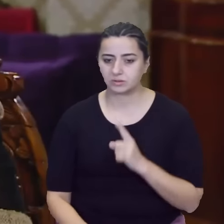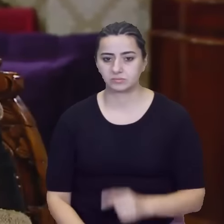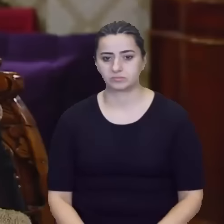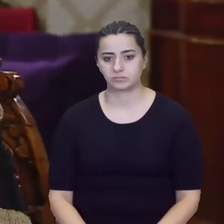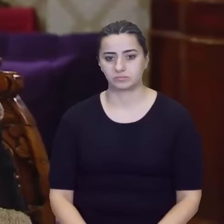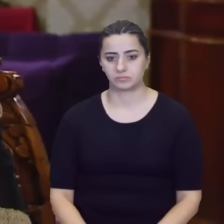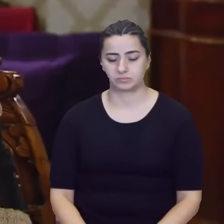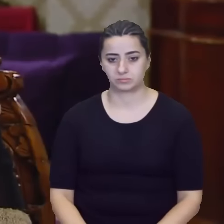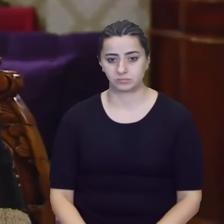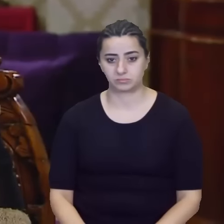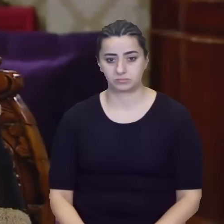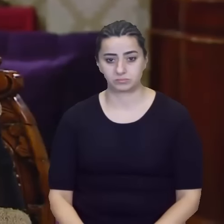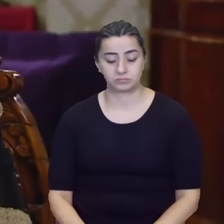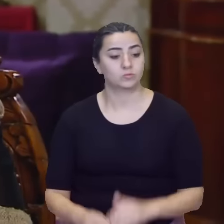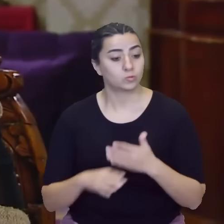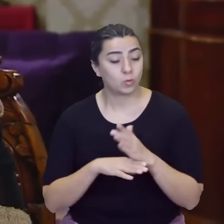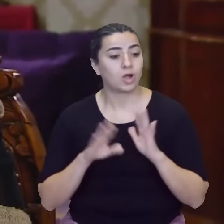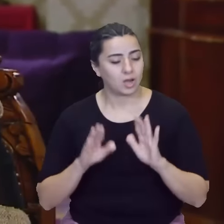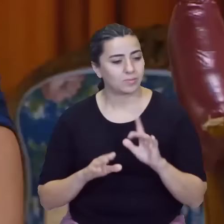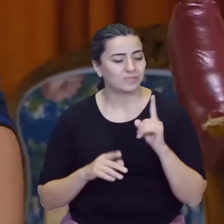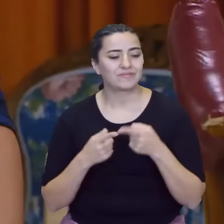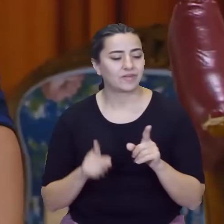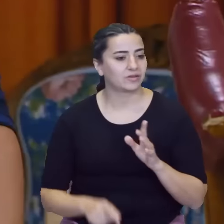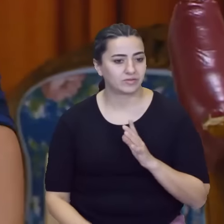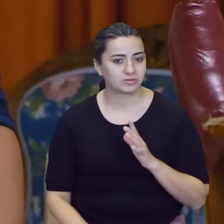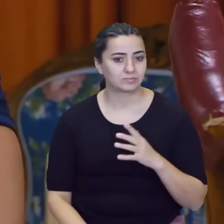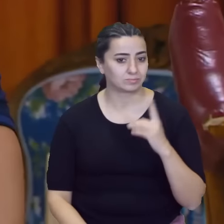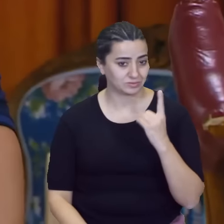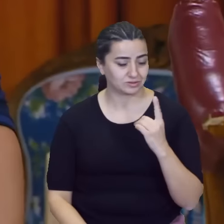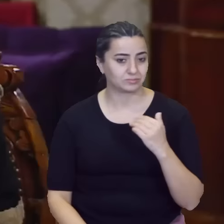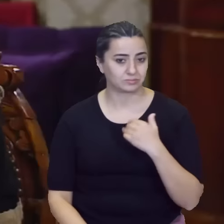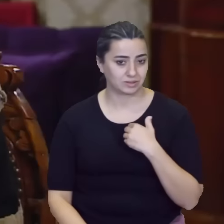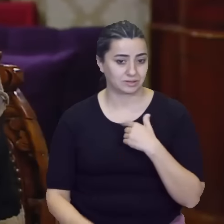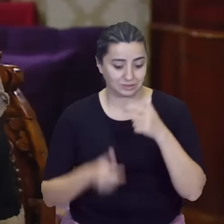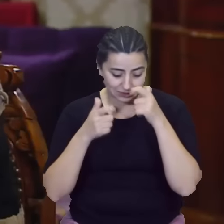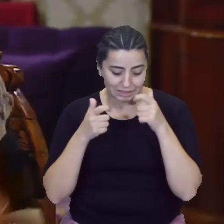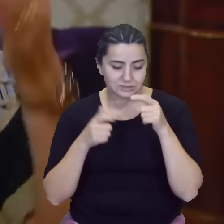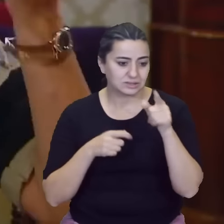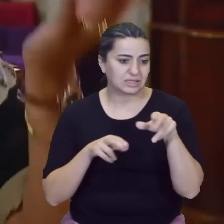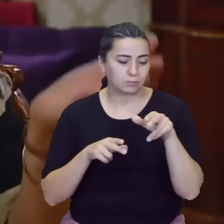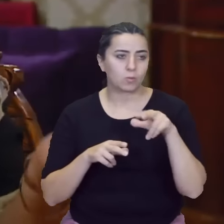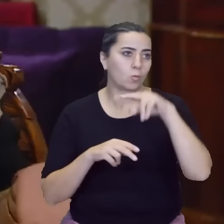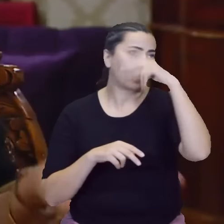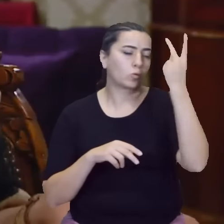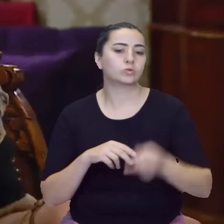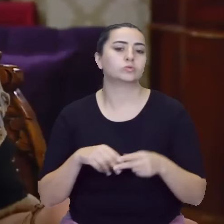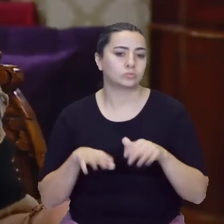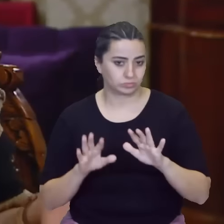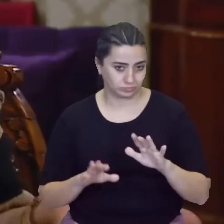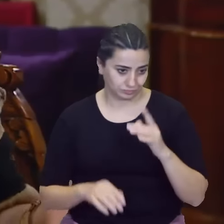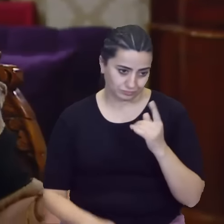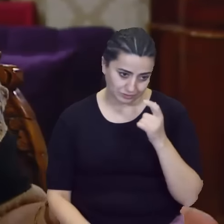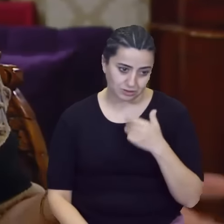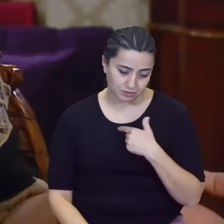yani. Çok doğru söylüyorsun bir tanem ama şöyle bir fark var. Birincisi ben kendine dikkat eden bir insanım. Senin gibi böyle dam tepelerinde